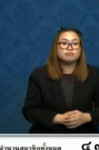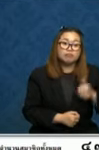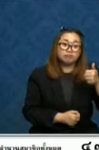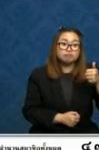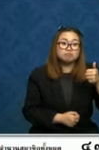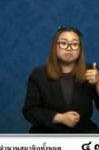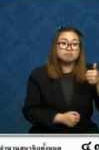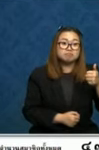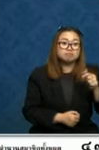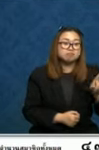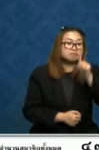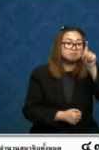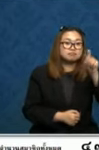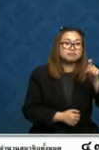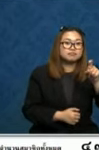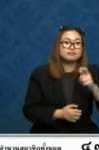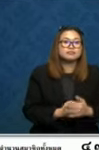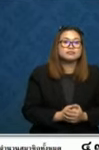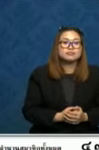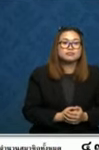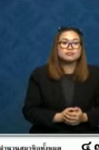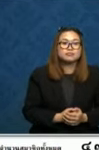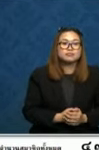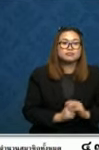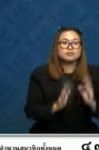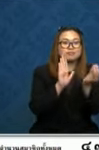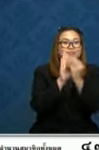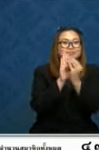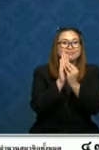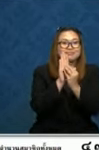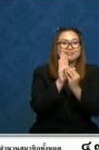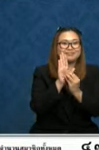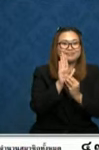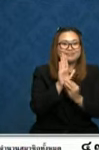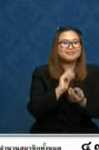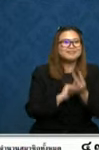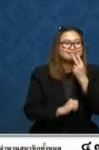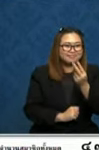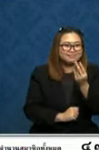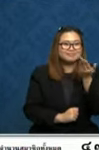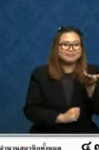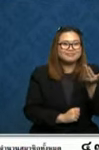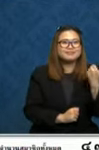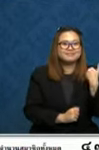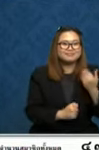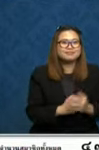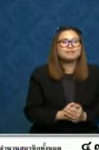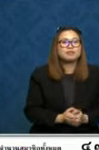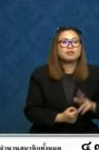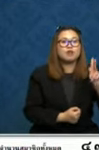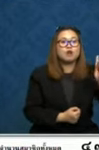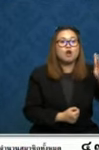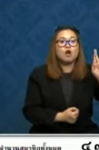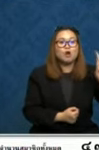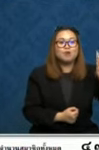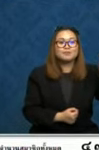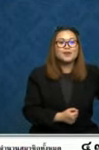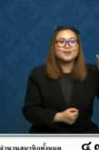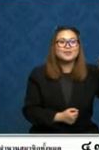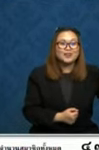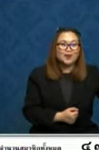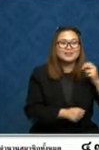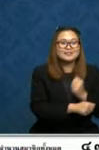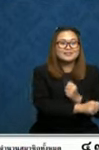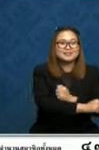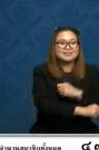ครับและจริงๆมันถูกใส่ไว้ในหลายรายการนะครับยกตัวอย่างเช่นอย่างการกำลังพลและการดำเนินงานที่ผมว่าเนี่ยอันนี้ของกรมน.นะครับค่าตอบแทนพิ